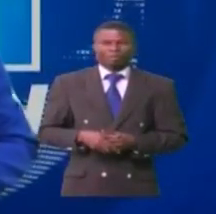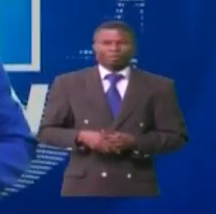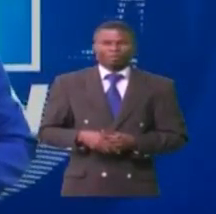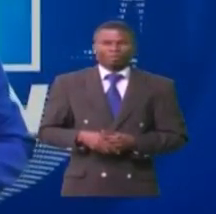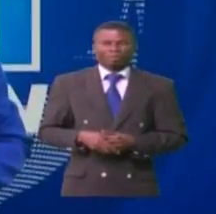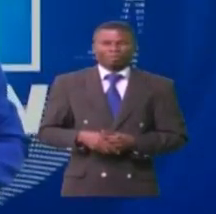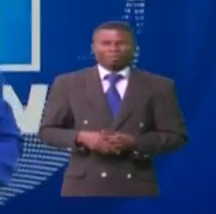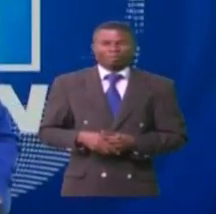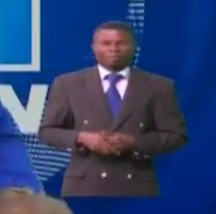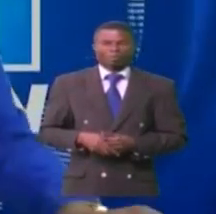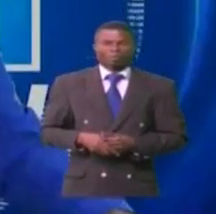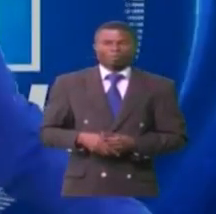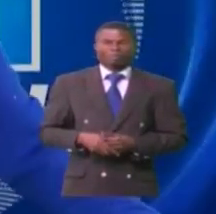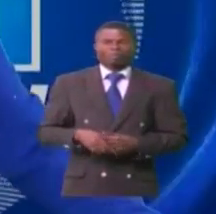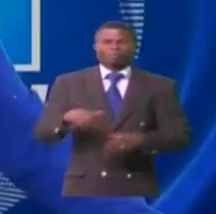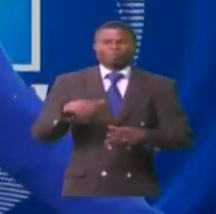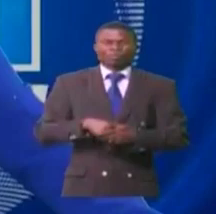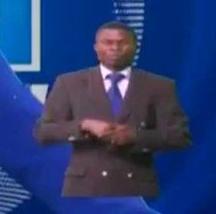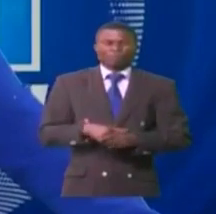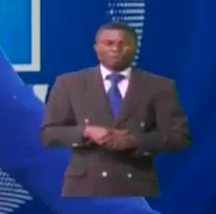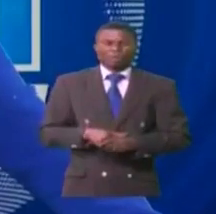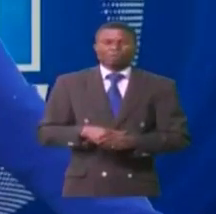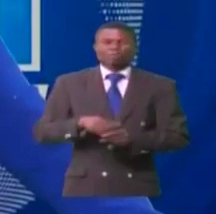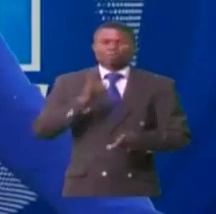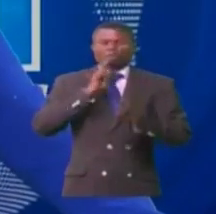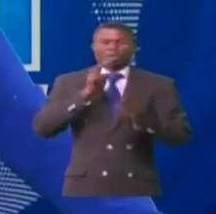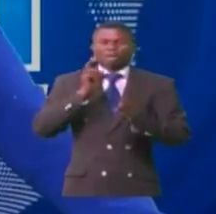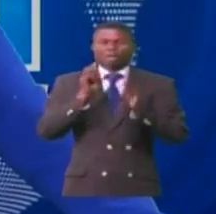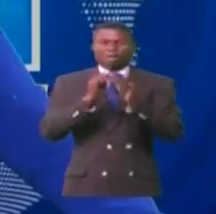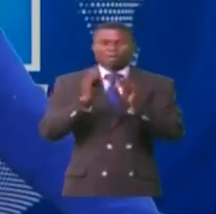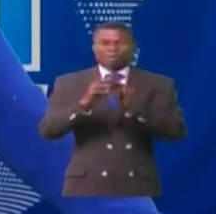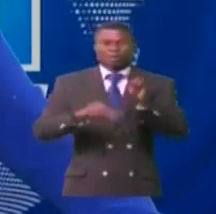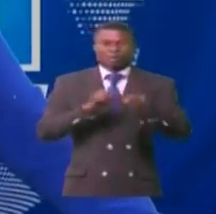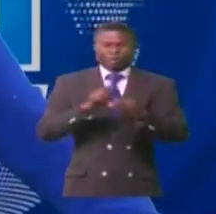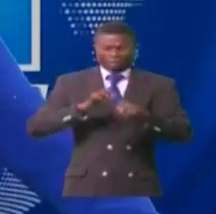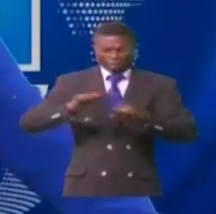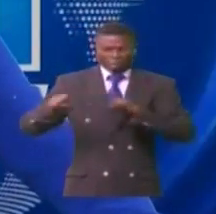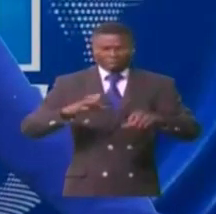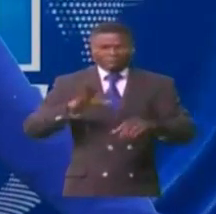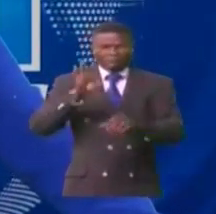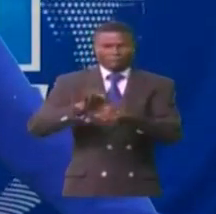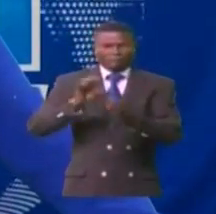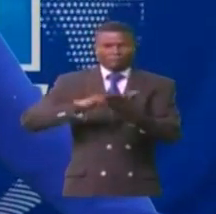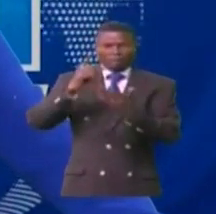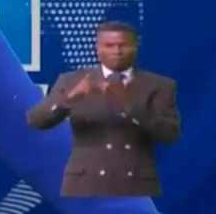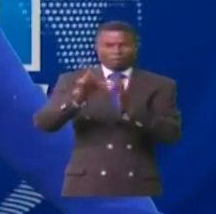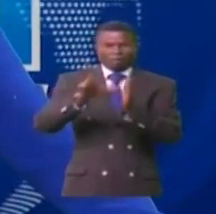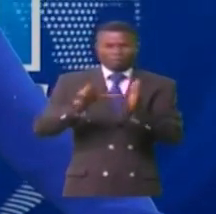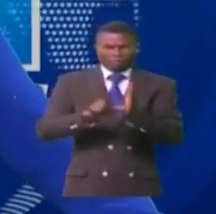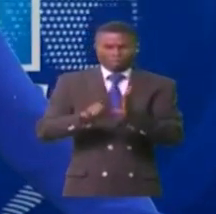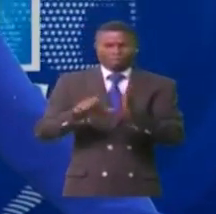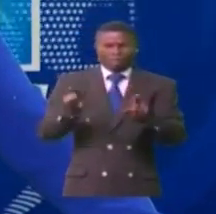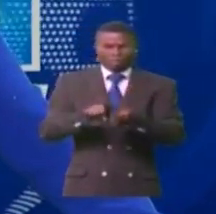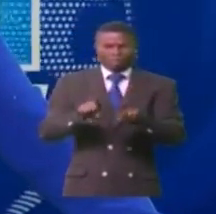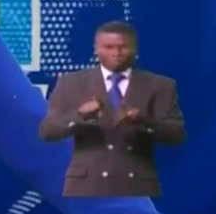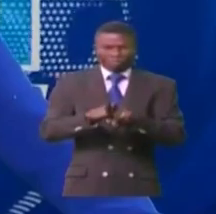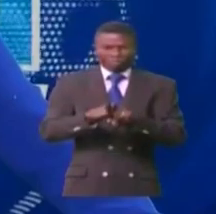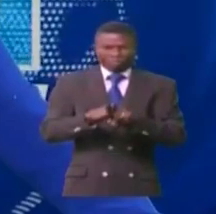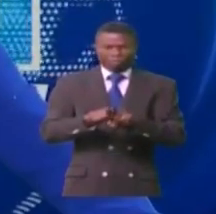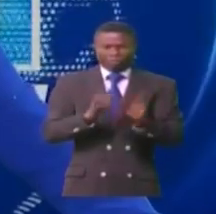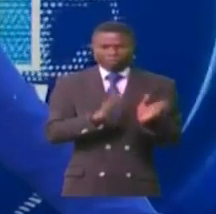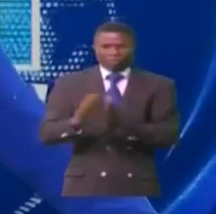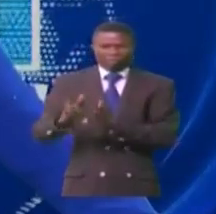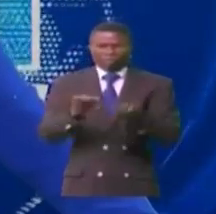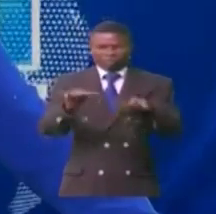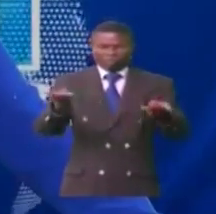Et à la Chambre basse du Parlement, la plénière de ce mardi a porté sur l'examen et vote du projet de loi relatif à l'aménagement